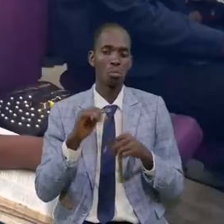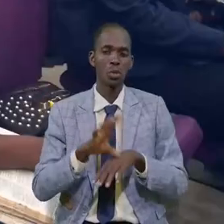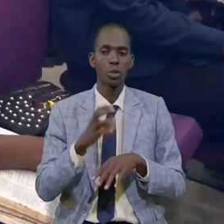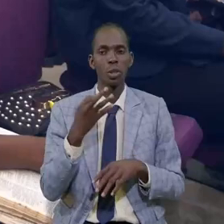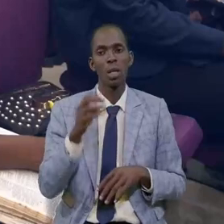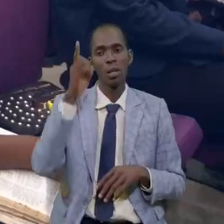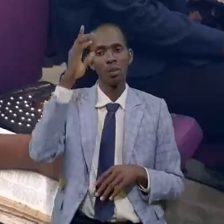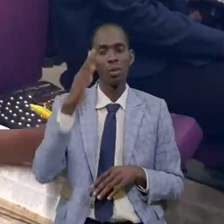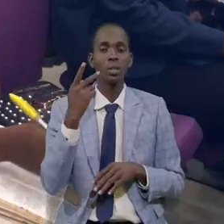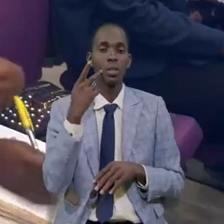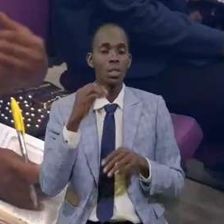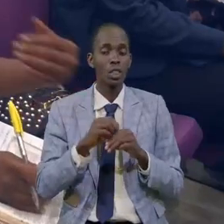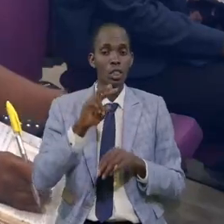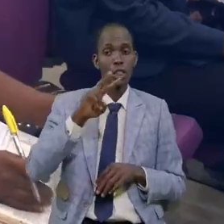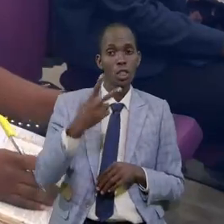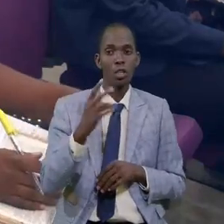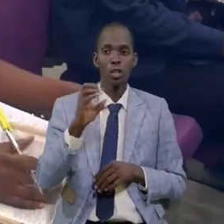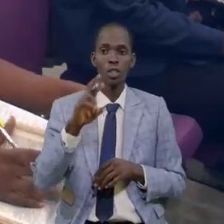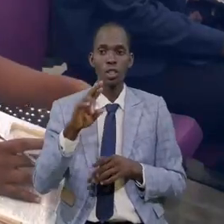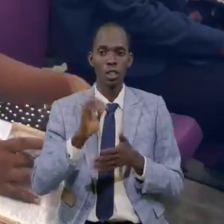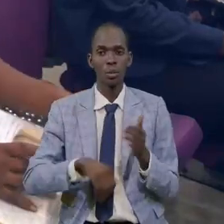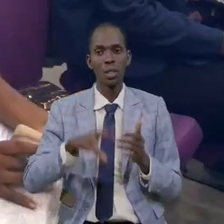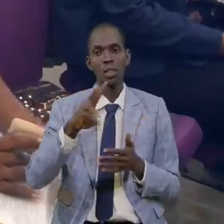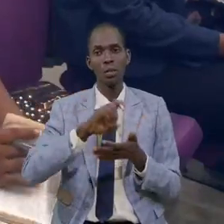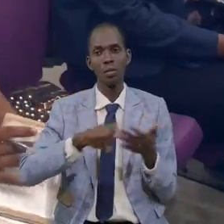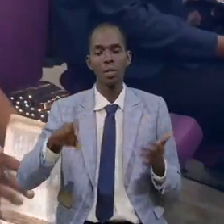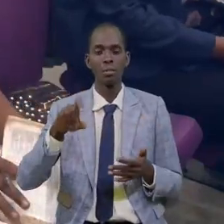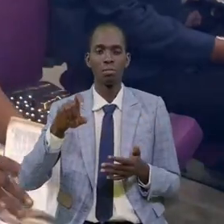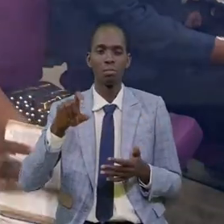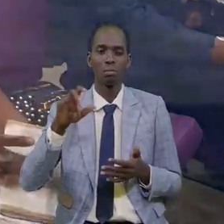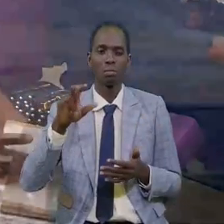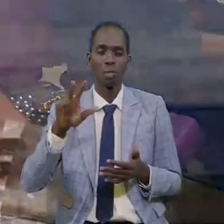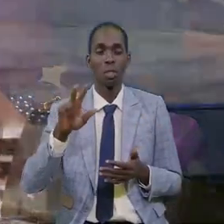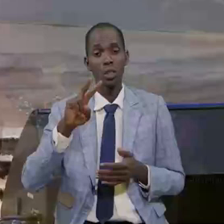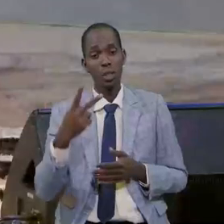une offense aux Grecs ni à l'église de Dieu.